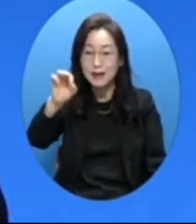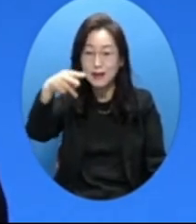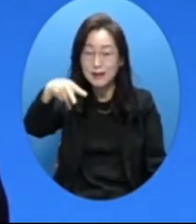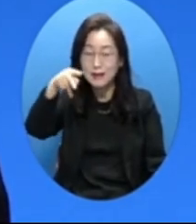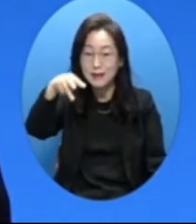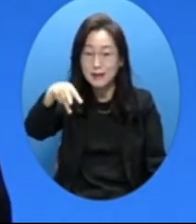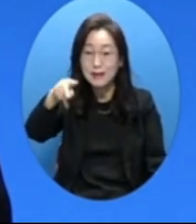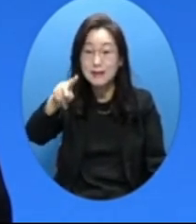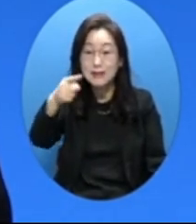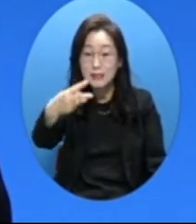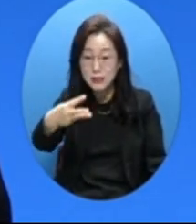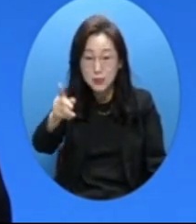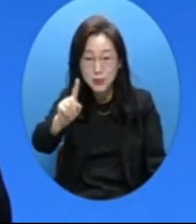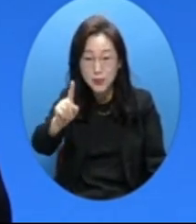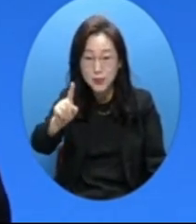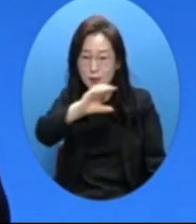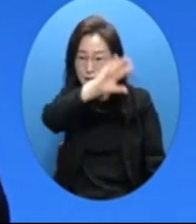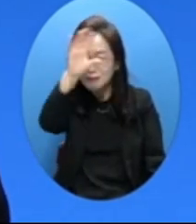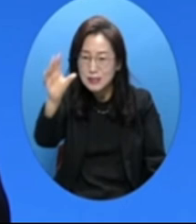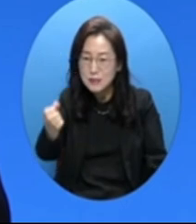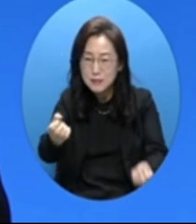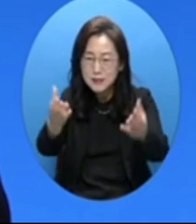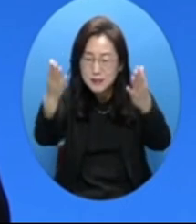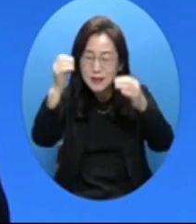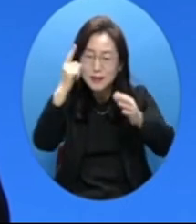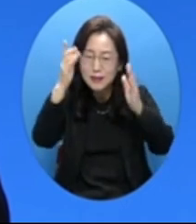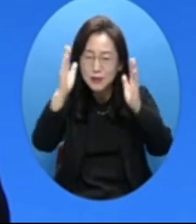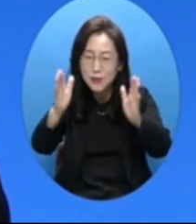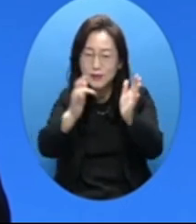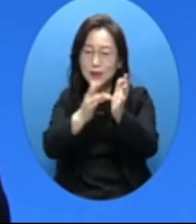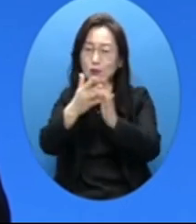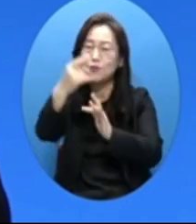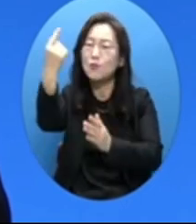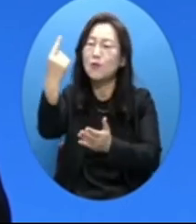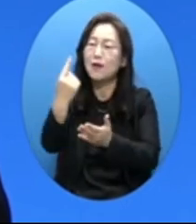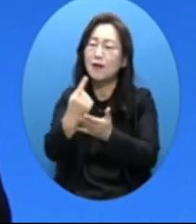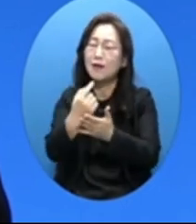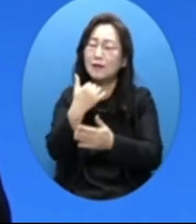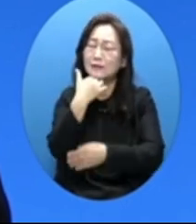동안 예수님의 오심을 기다리며